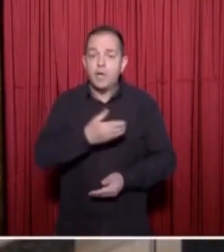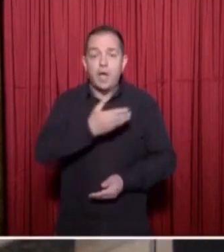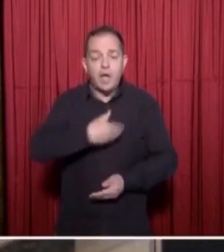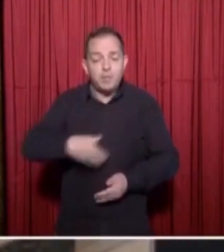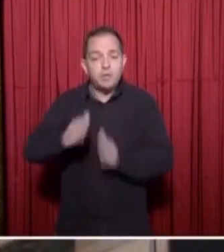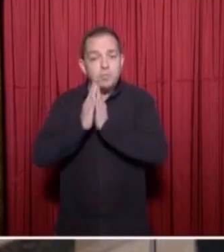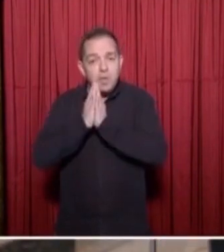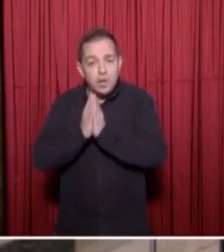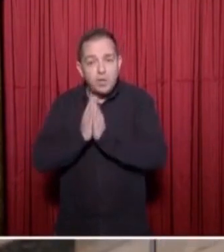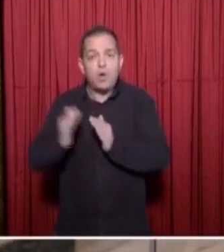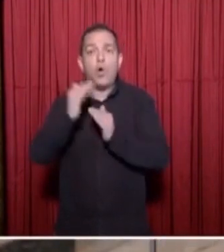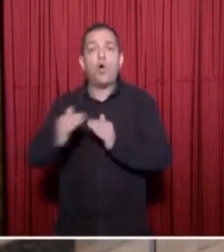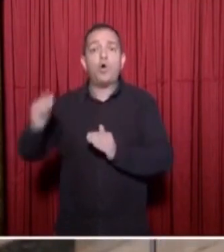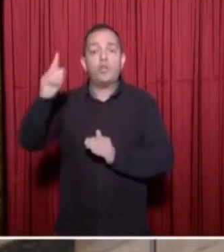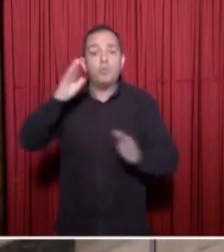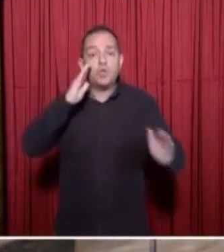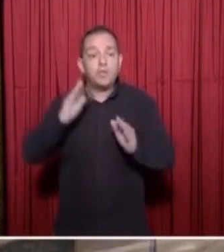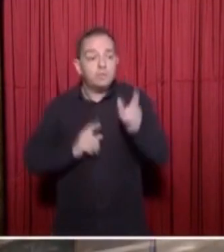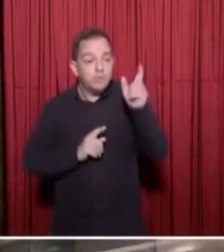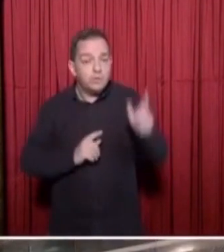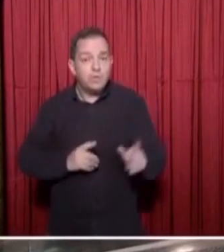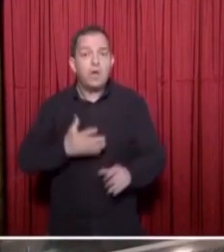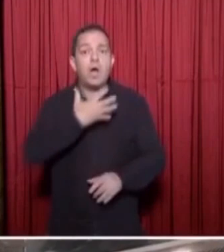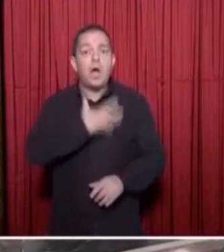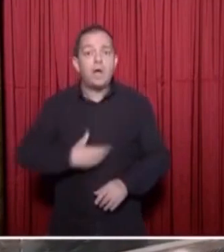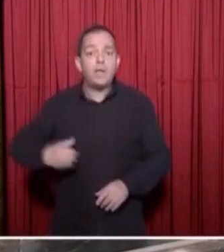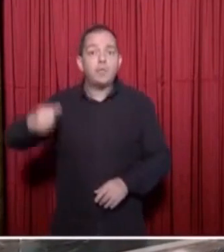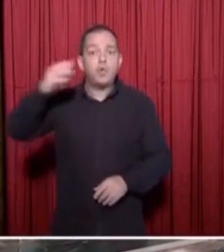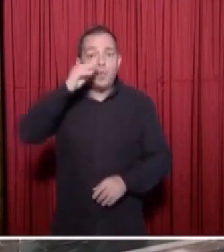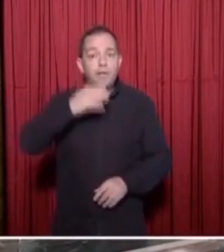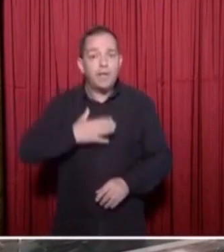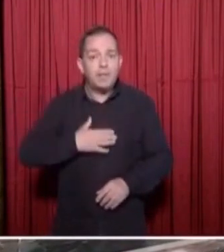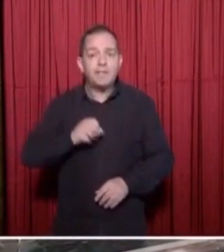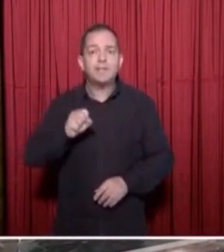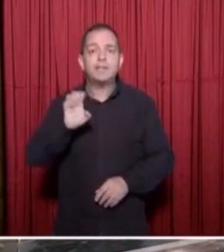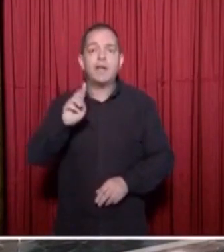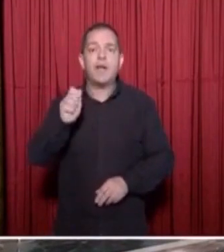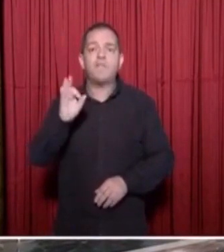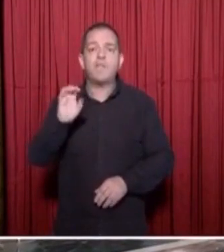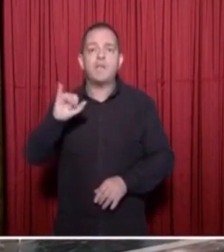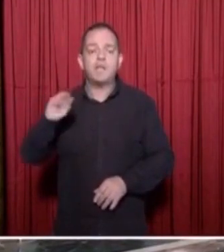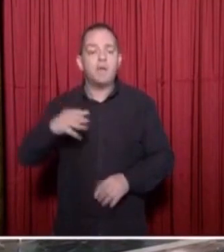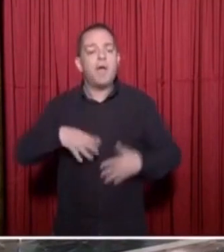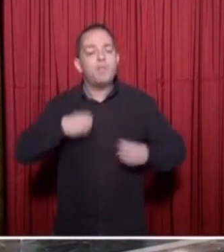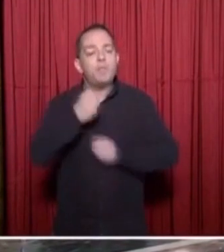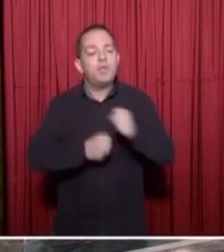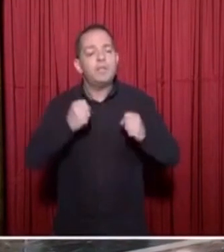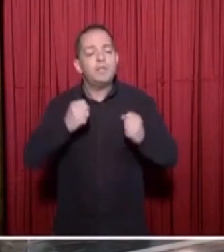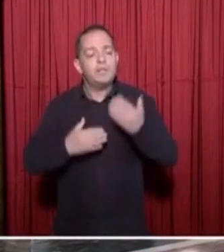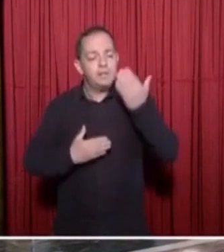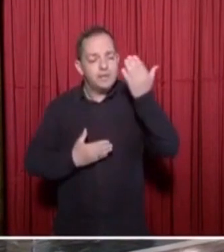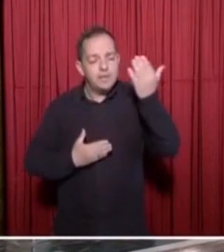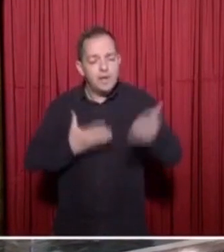Υπέρ του Πατρός και Αρχιεπισκόπου ημών Σεραφή. Δυσκολαί τη